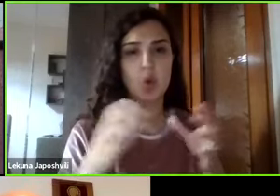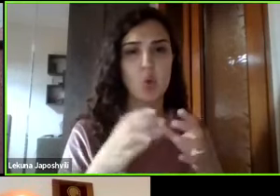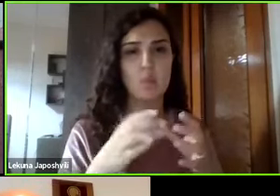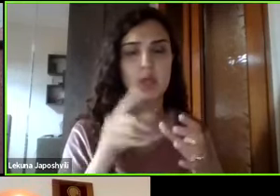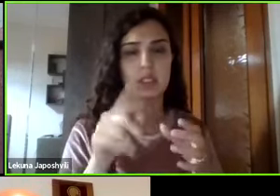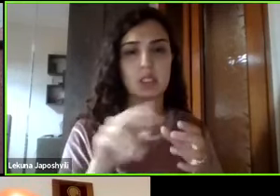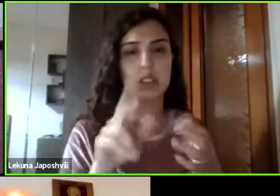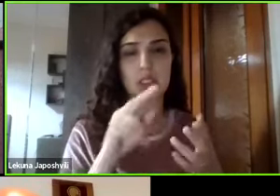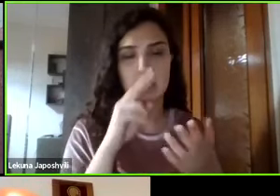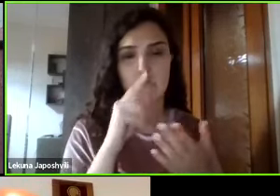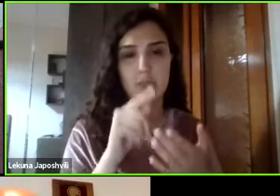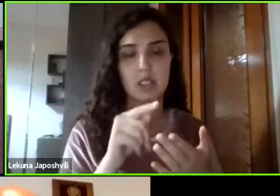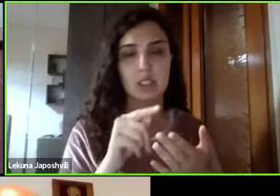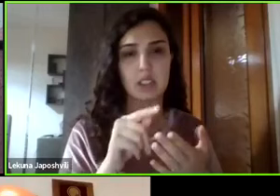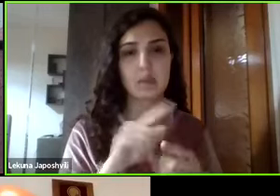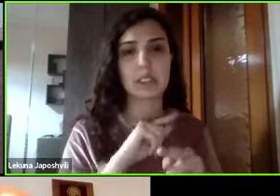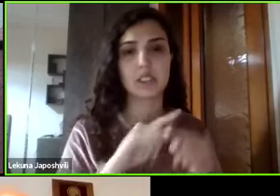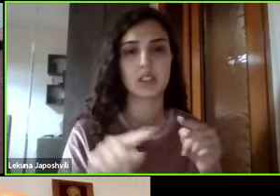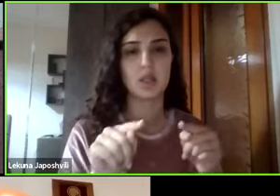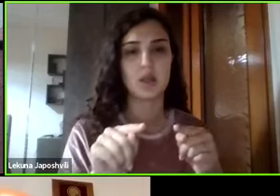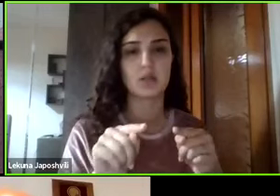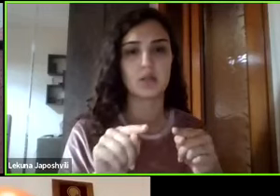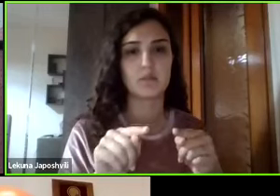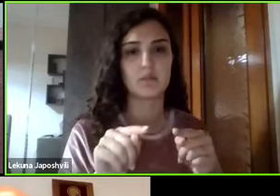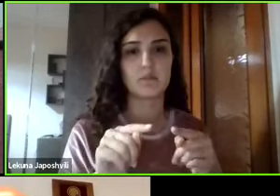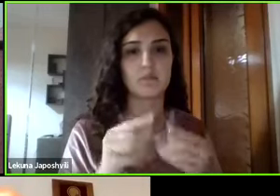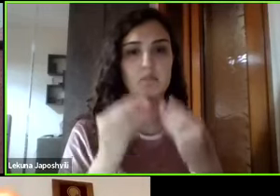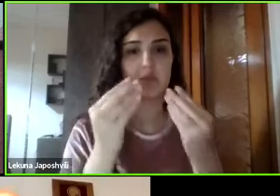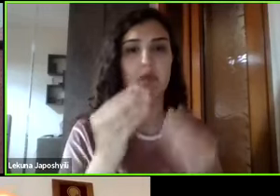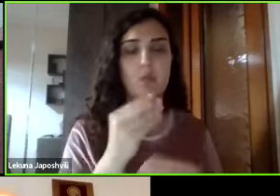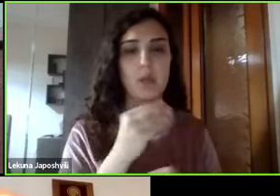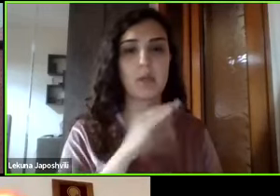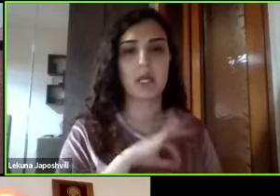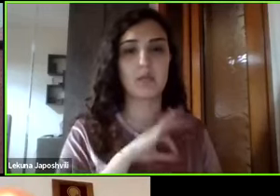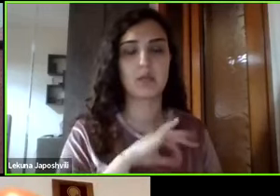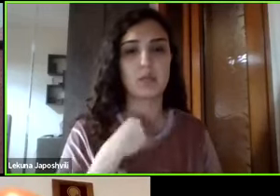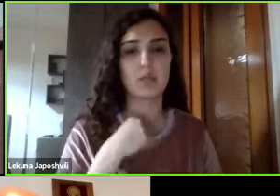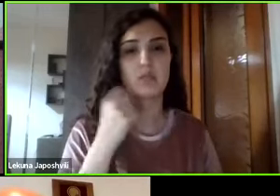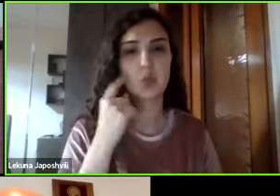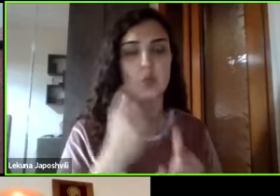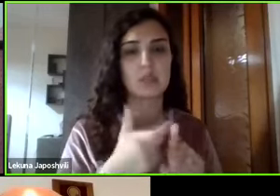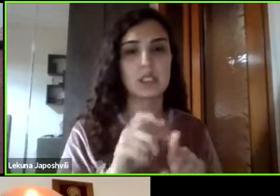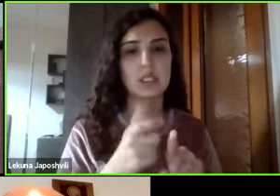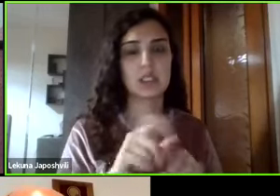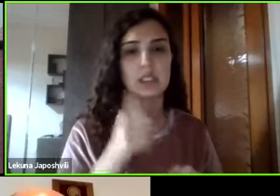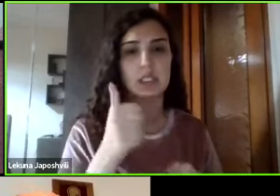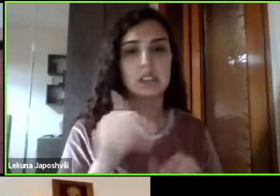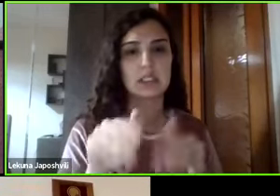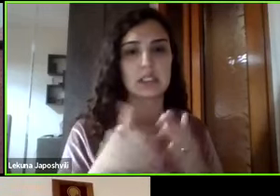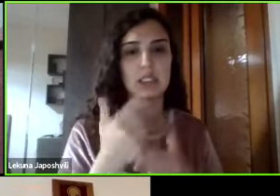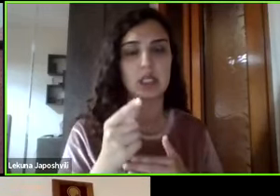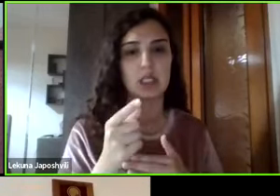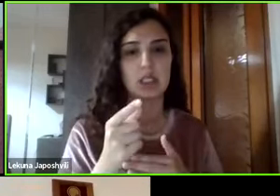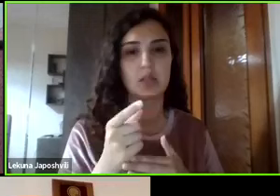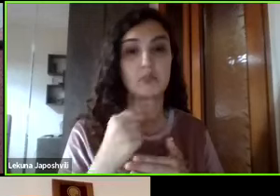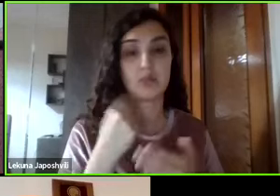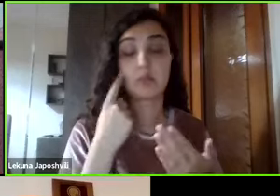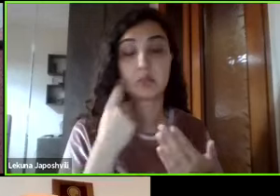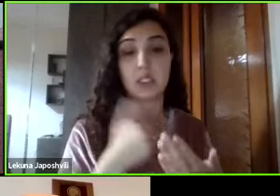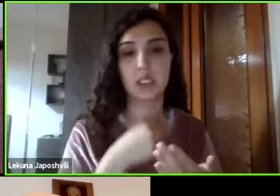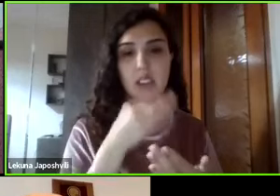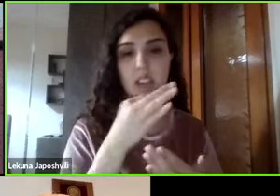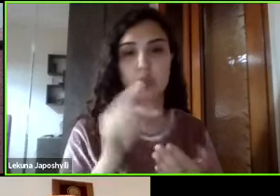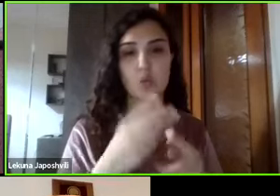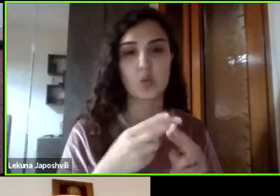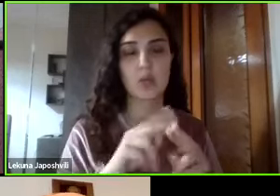წამალი ყისიერად მივა მომხმარებლამდე. მე ვფიქრობ, ეს არის ძალიან კარგი სიახლე. მე მინდა გითხრათ, რომ